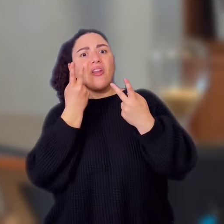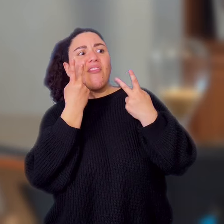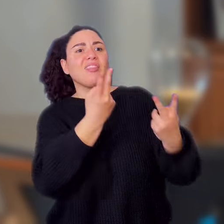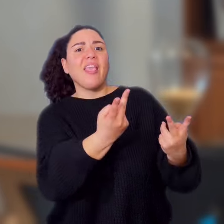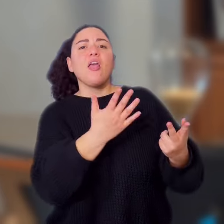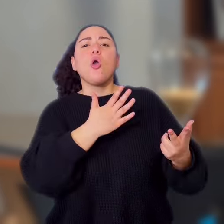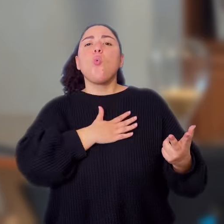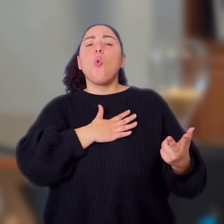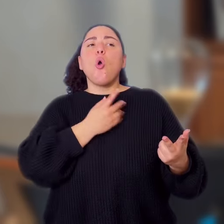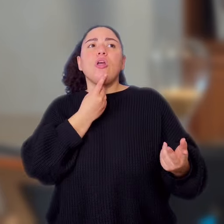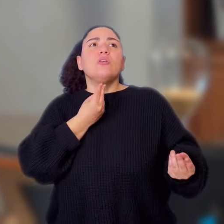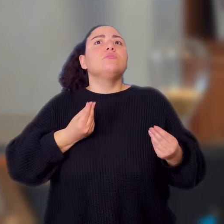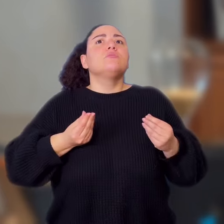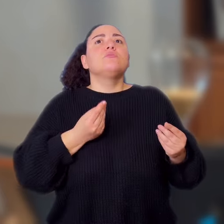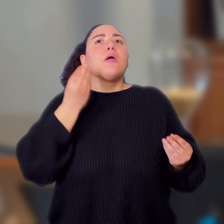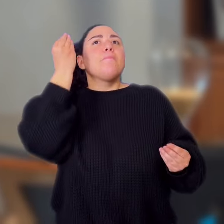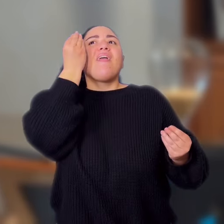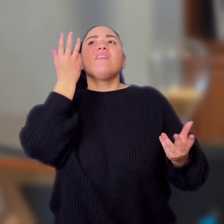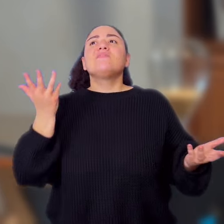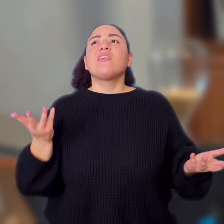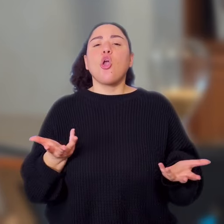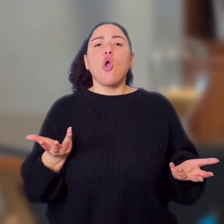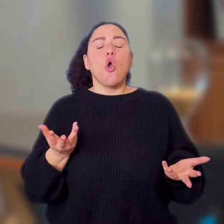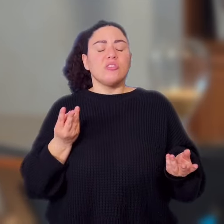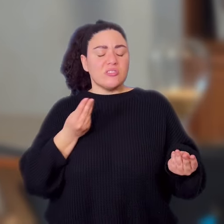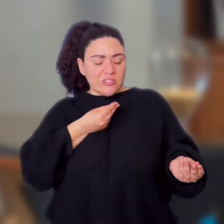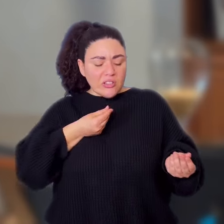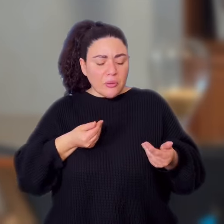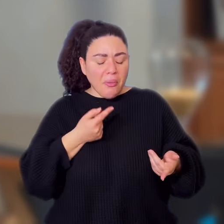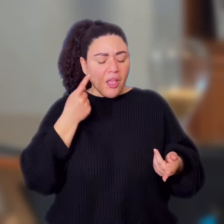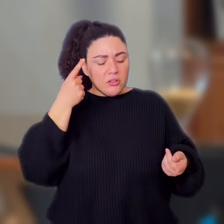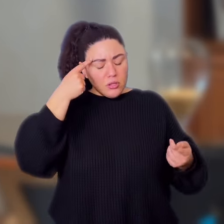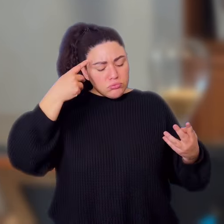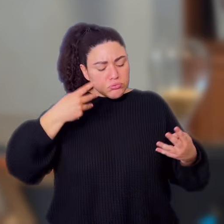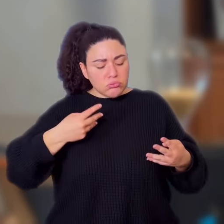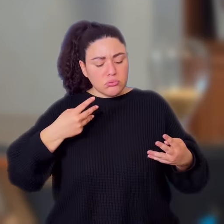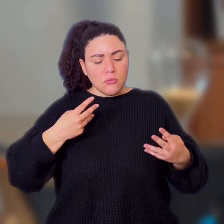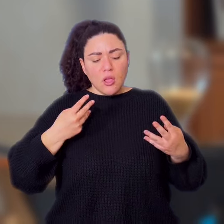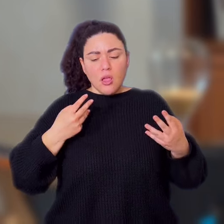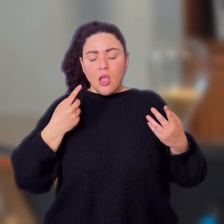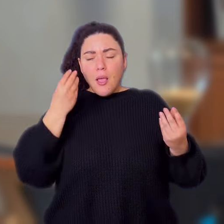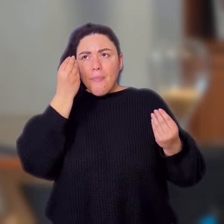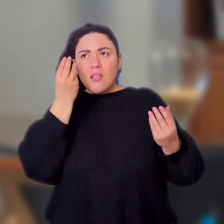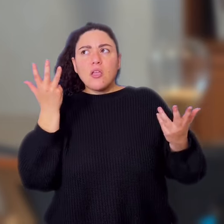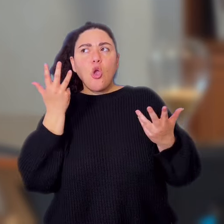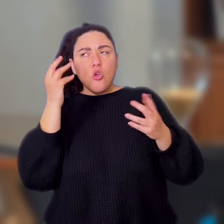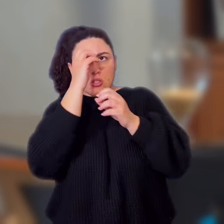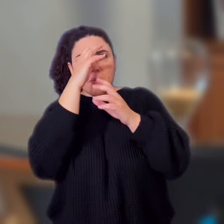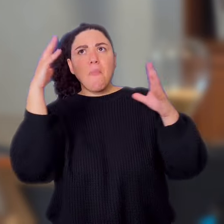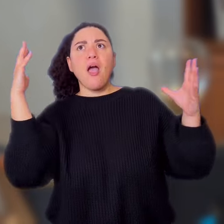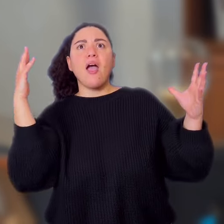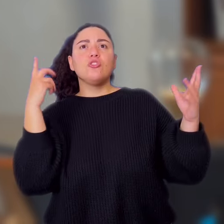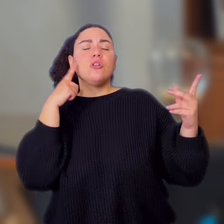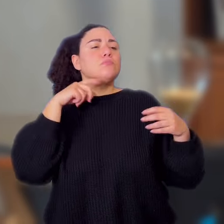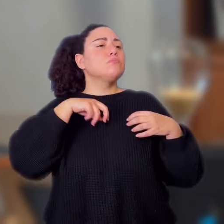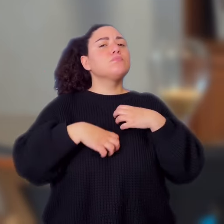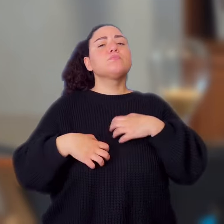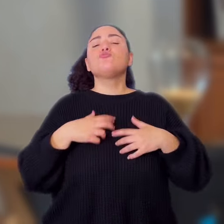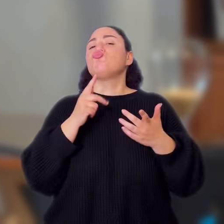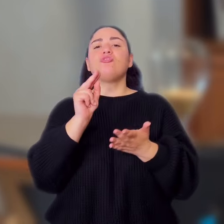avvenuto nel loro cuore che cosa pensavano Quali sentimenti Quali pensieri si